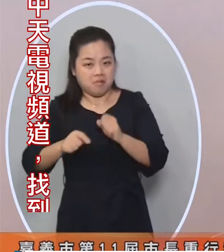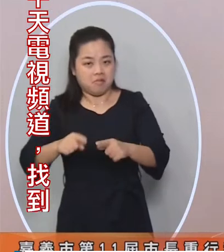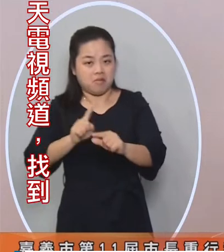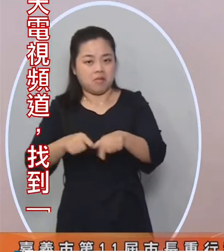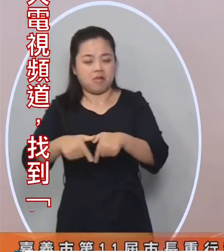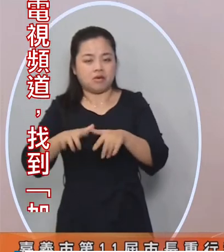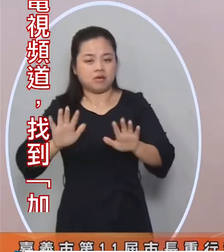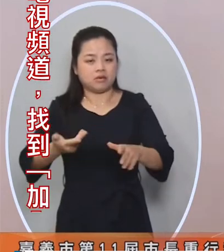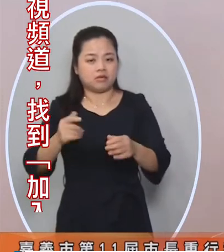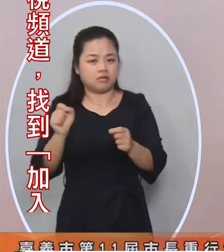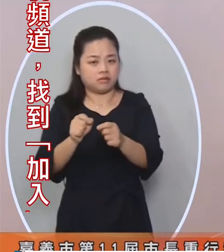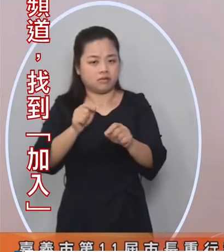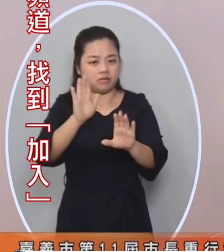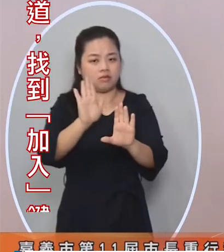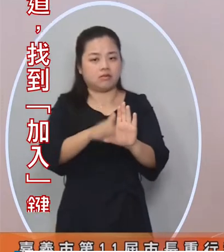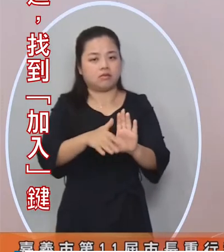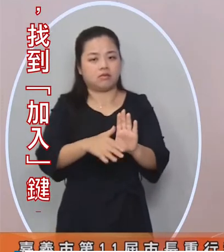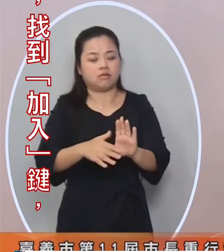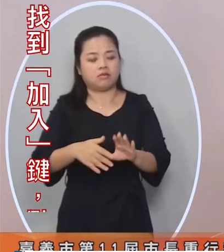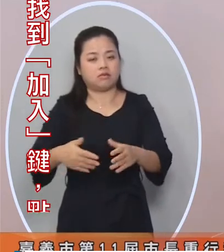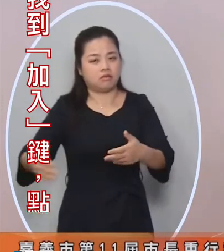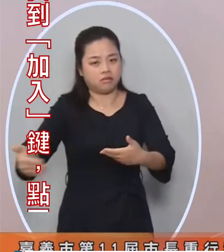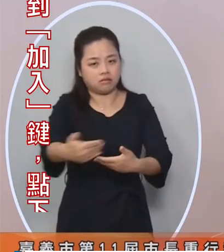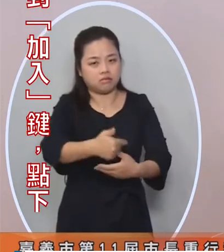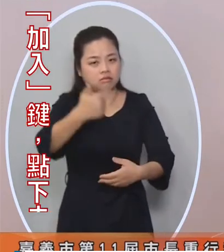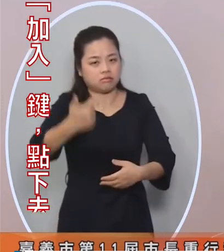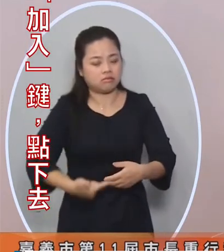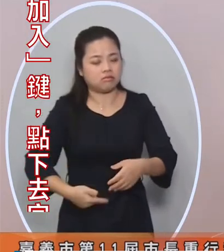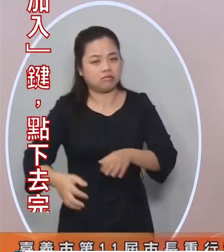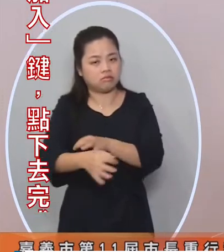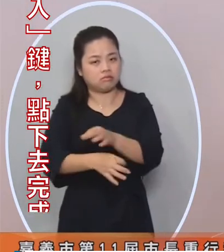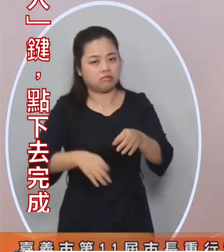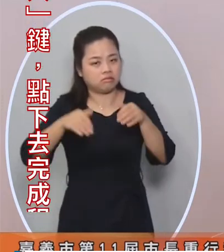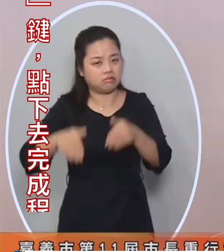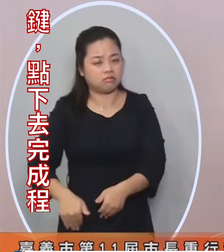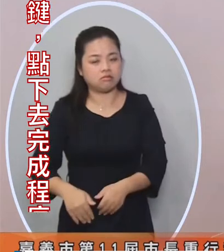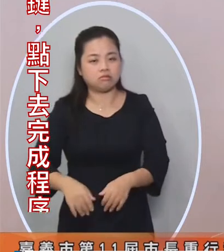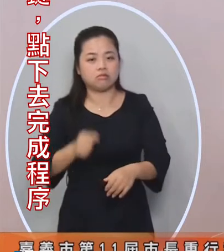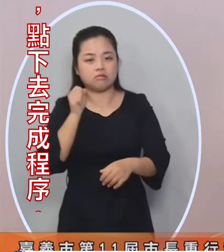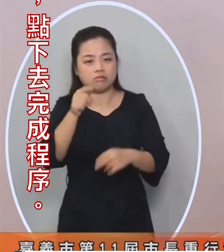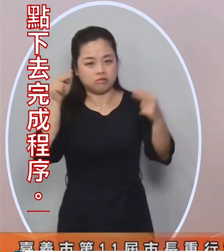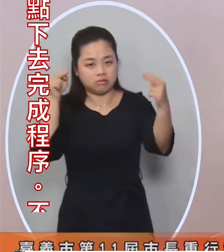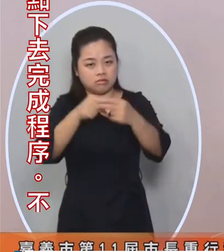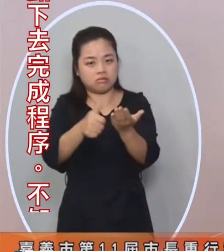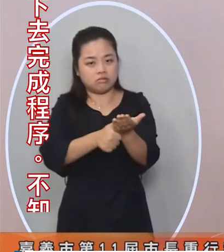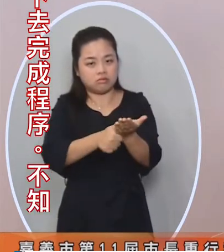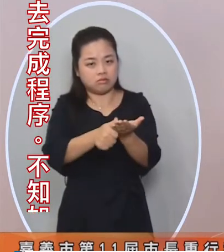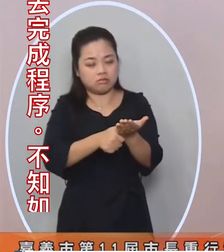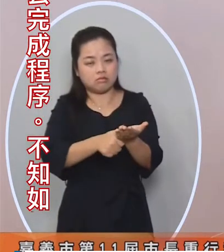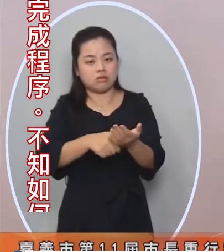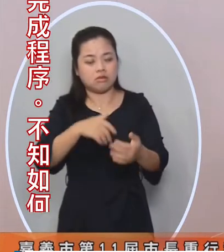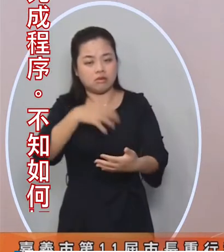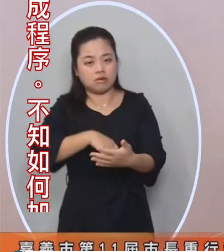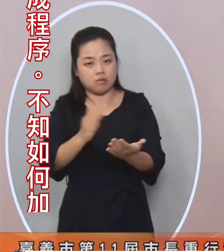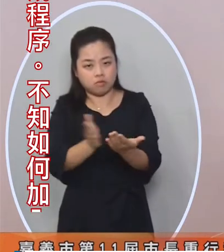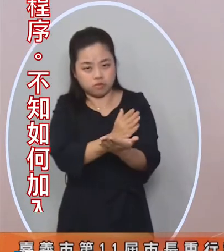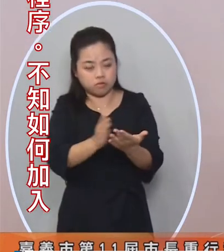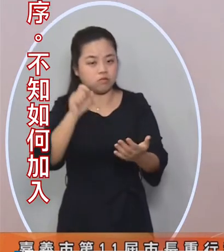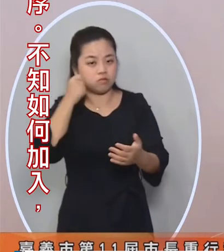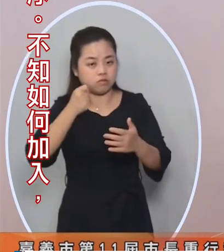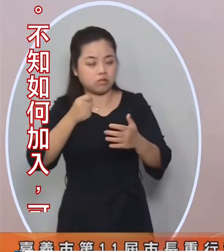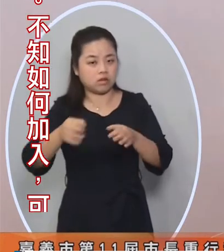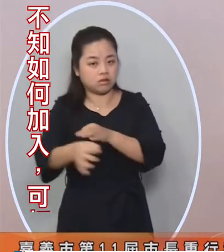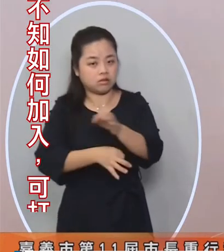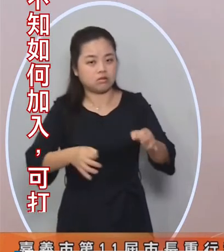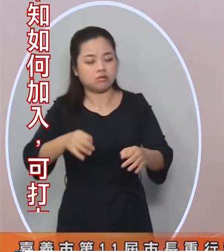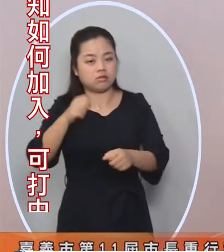咱的税收直直减，咱的经济发展嘛无好，所以予《远见》杂志伫今年五月评定讲。嘉义的经济甲